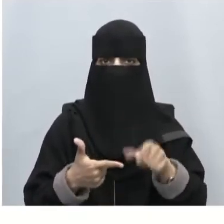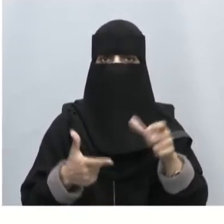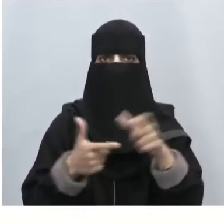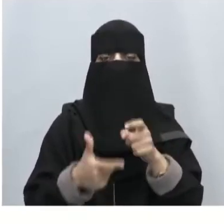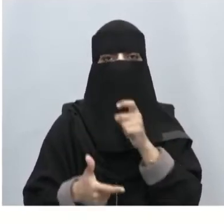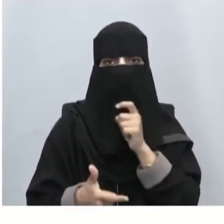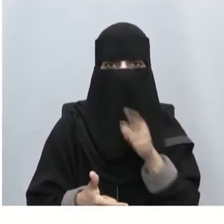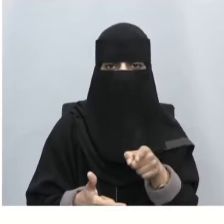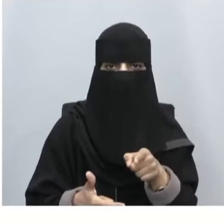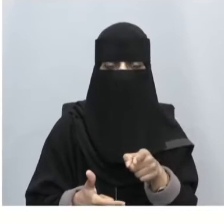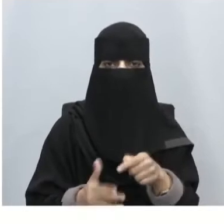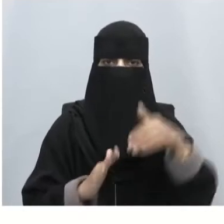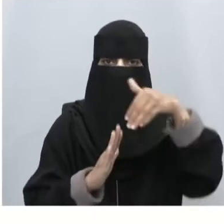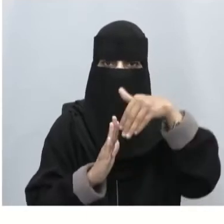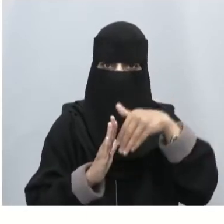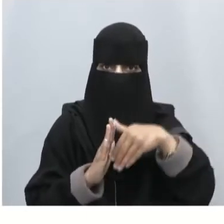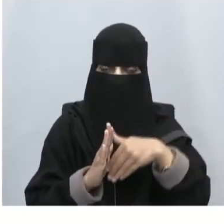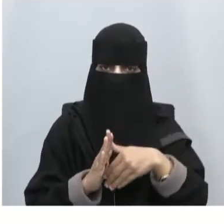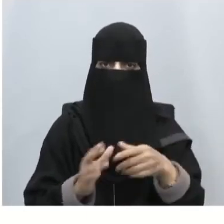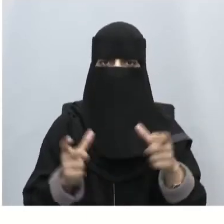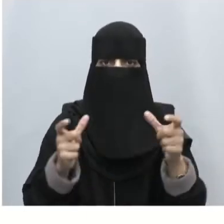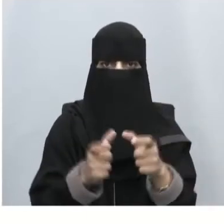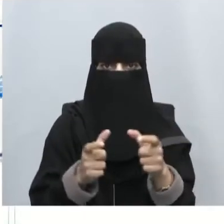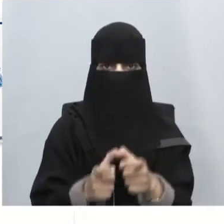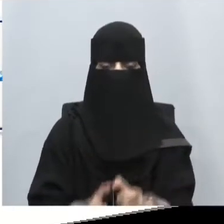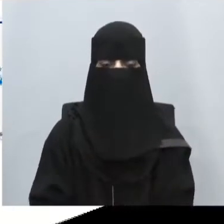دوله ضعيفه في عصر الضعف والانحساب